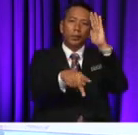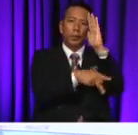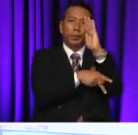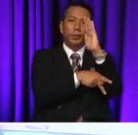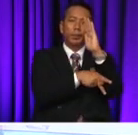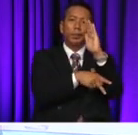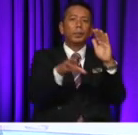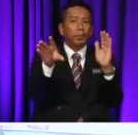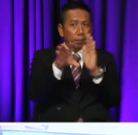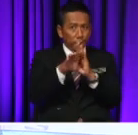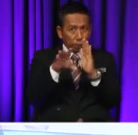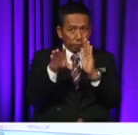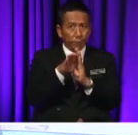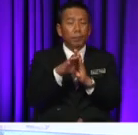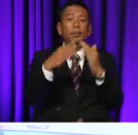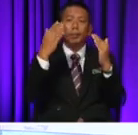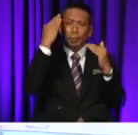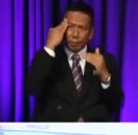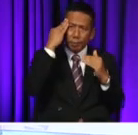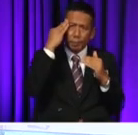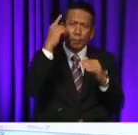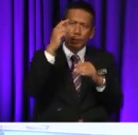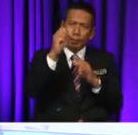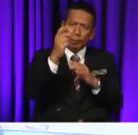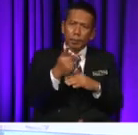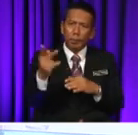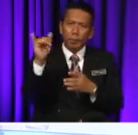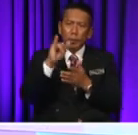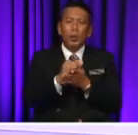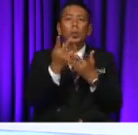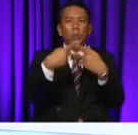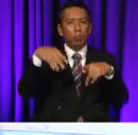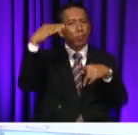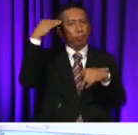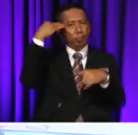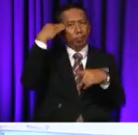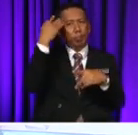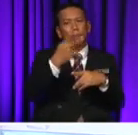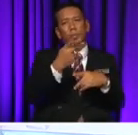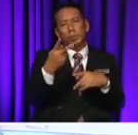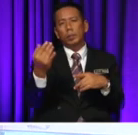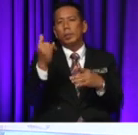tahu tentang satu perkara itu kita jadi perlu tahu Oh ini